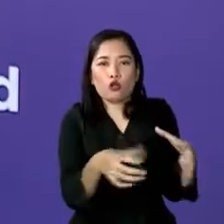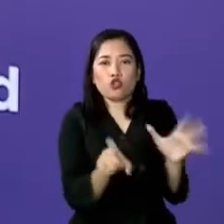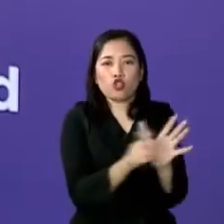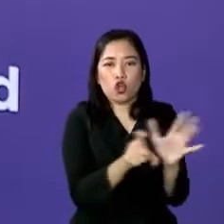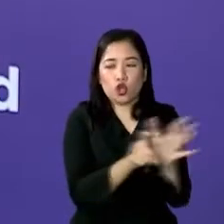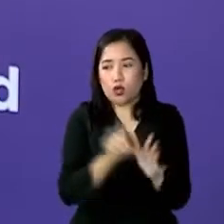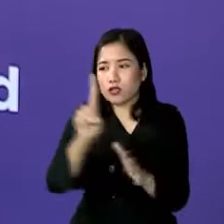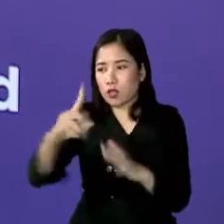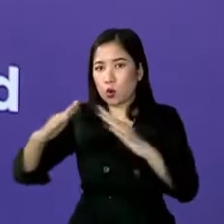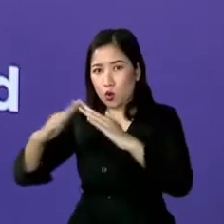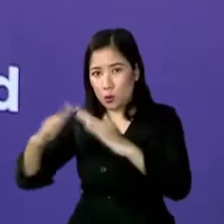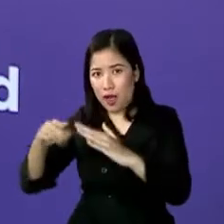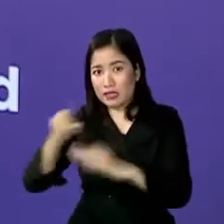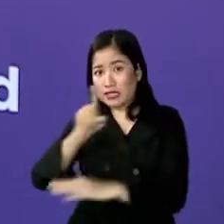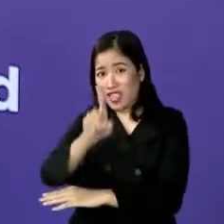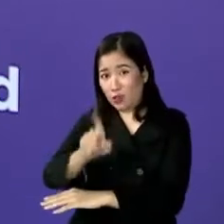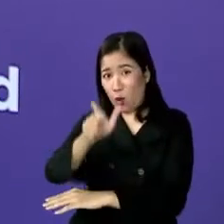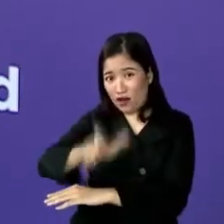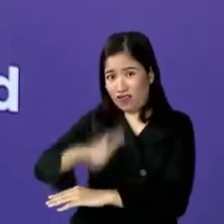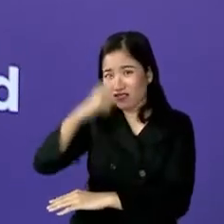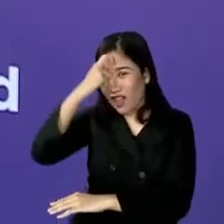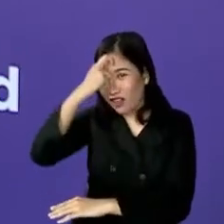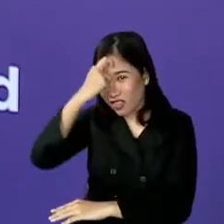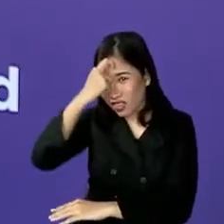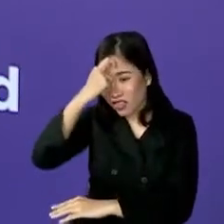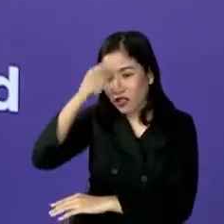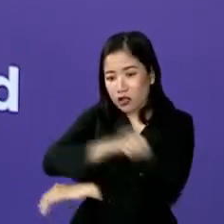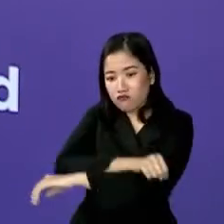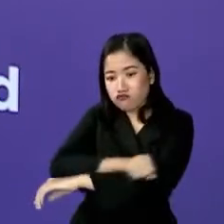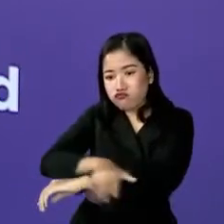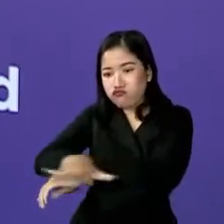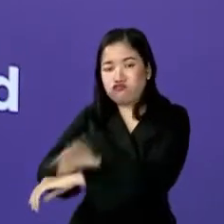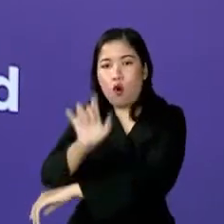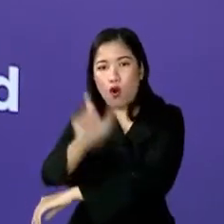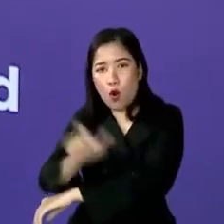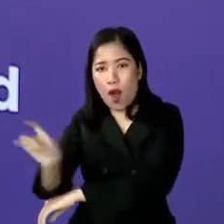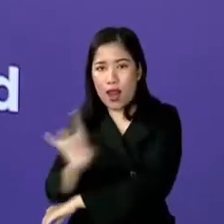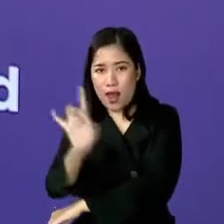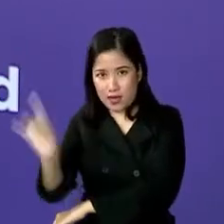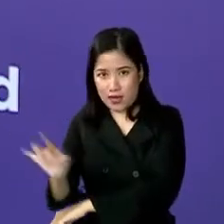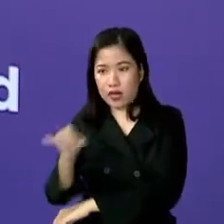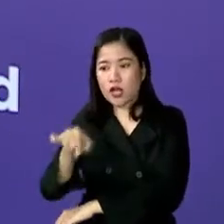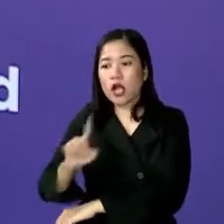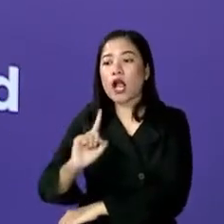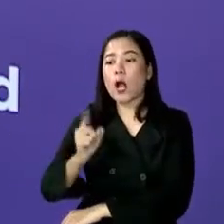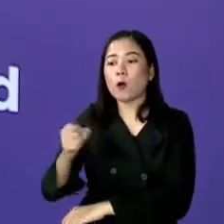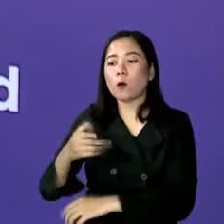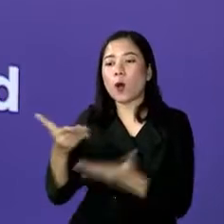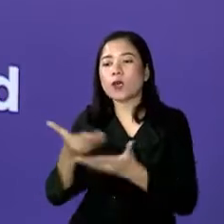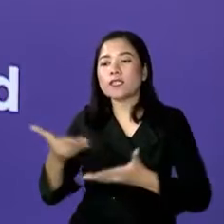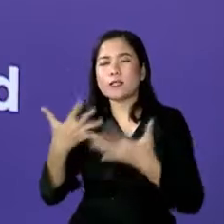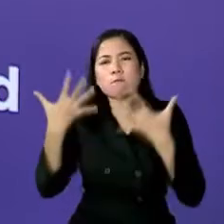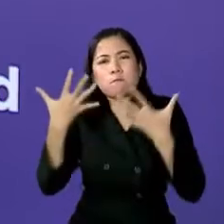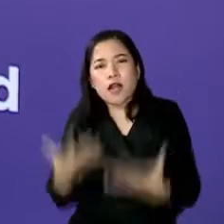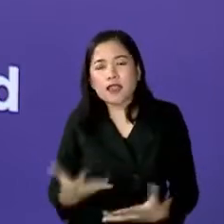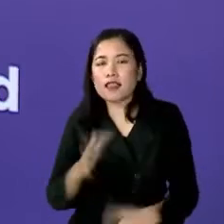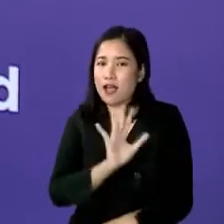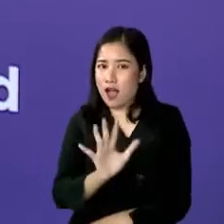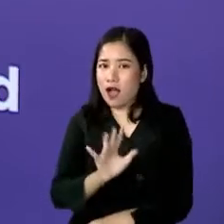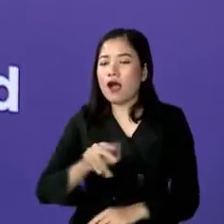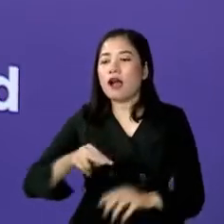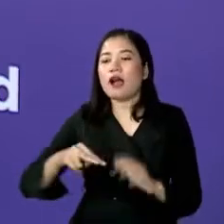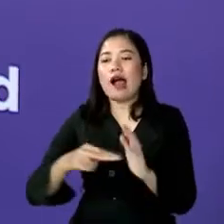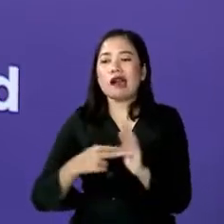terkena kemudian dia menginfeksi yang lain sepanjang kondisinya tidak berat Sebenarnya ada antibodi yang dibentuk begitu ya